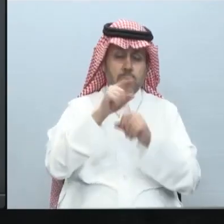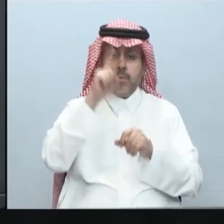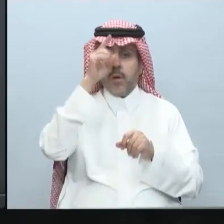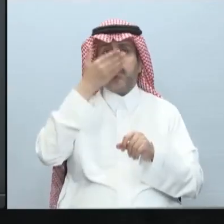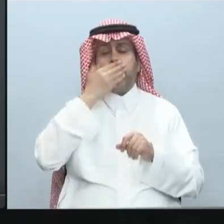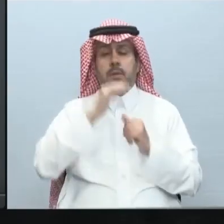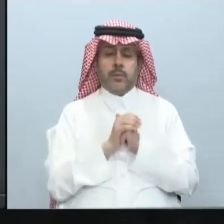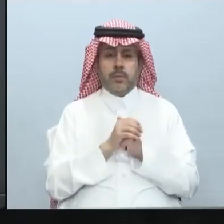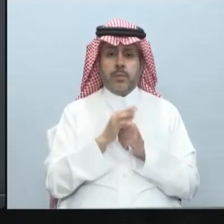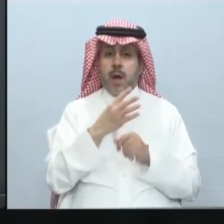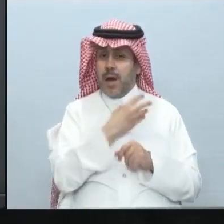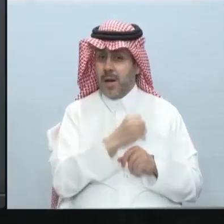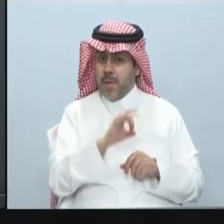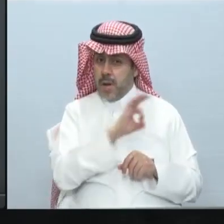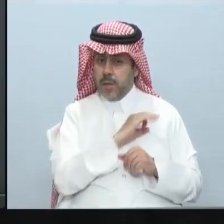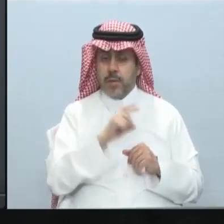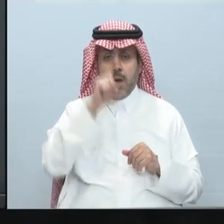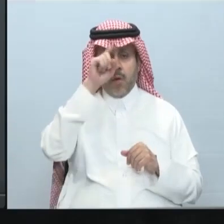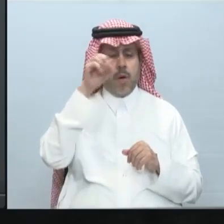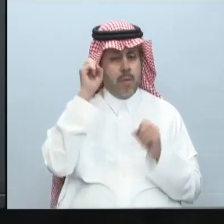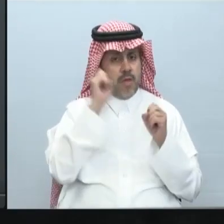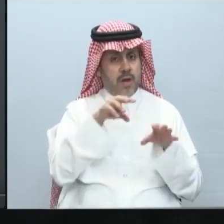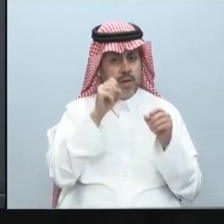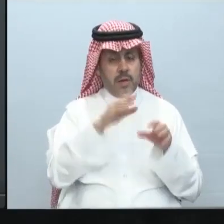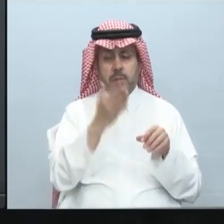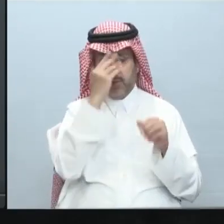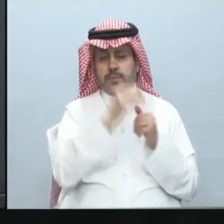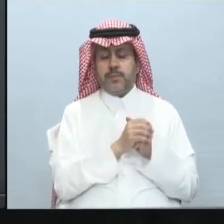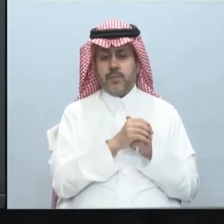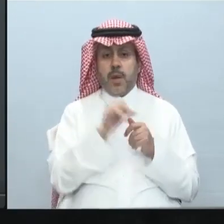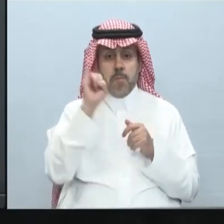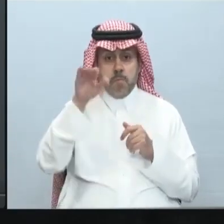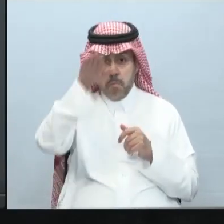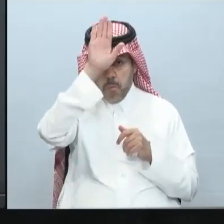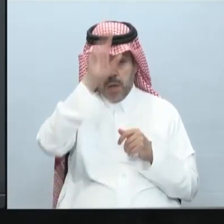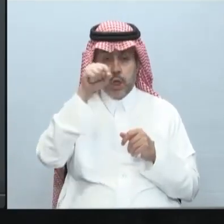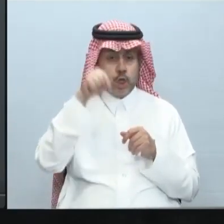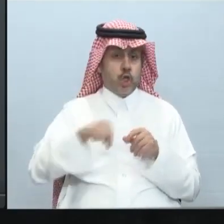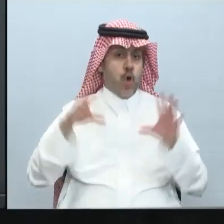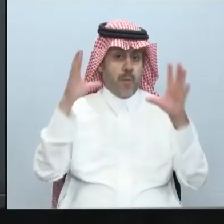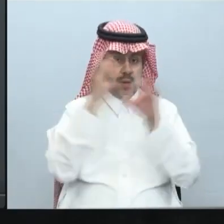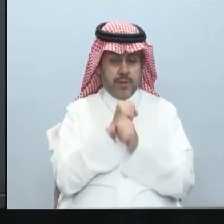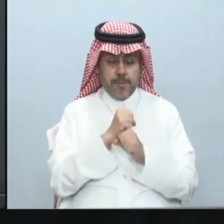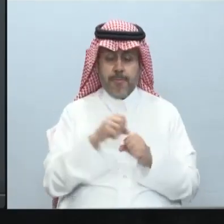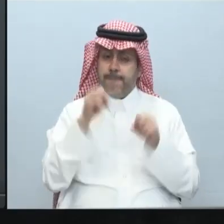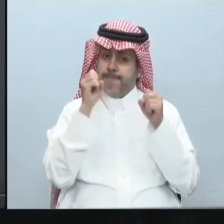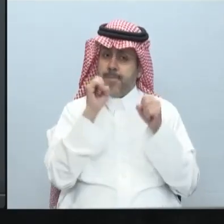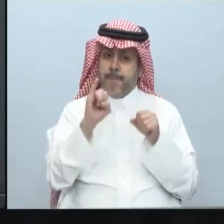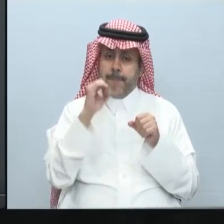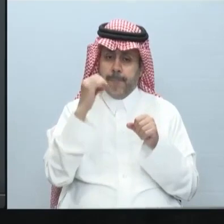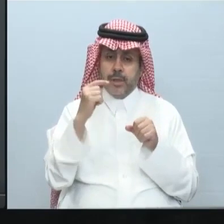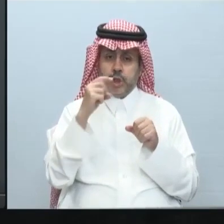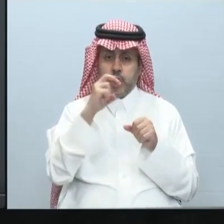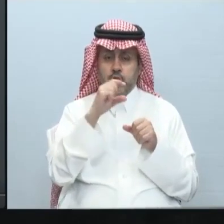الرحيم يقول الله اثنى علي عبدي اذا قال مالك يوم الدين يقول الله مجدني عبدي الى اخر